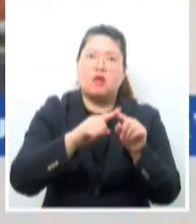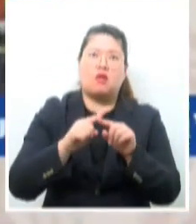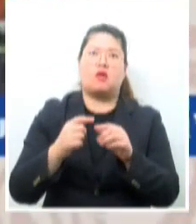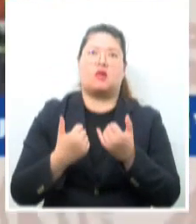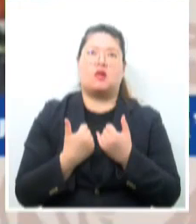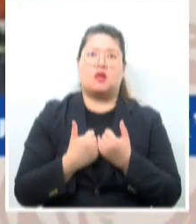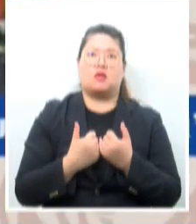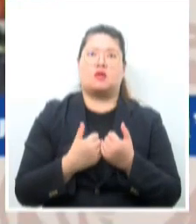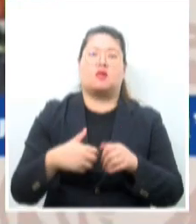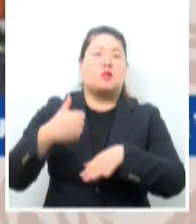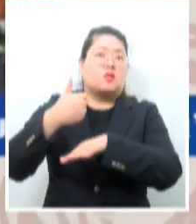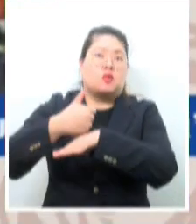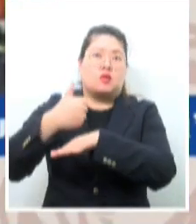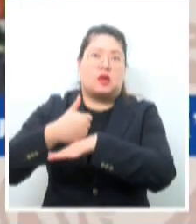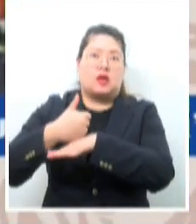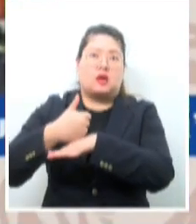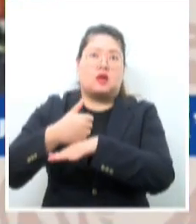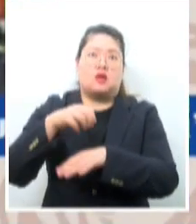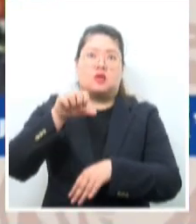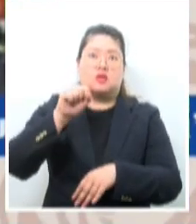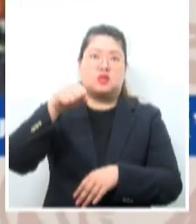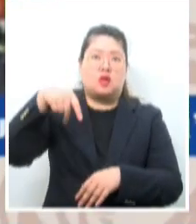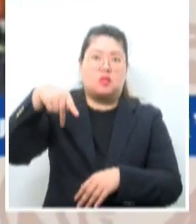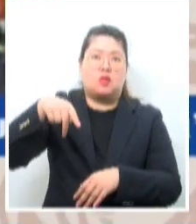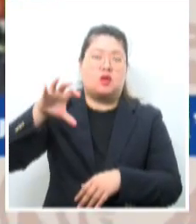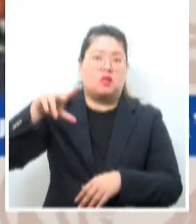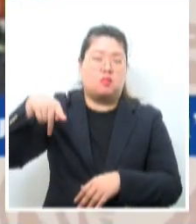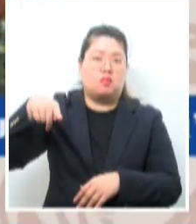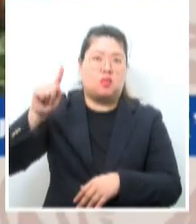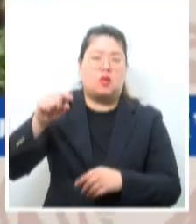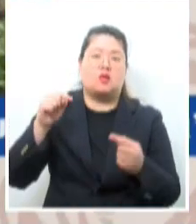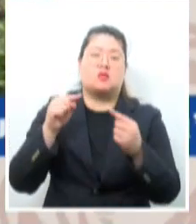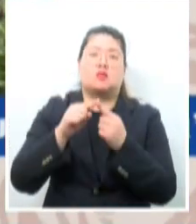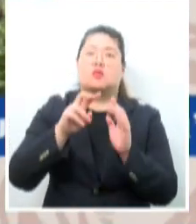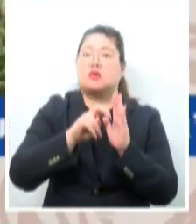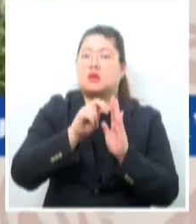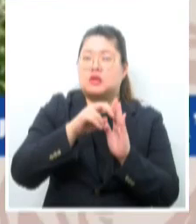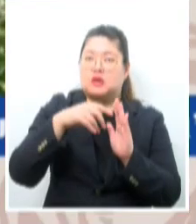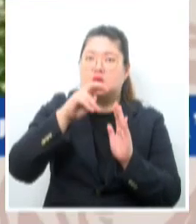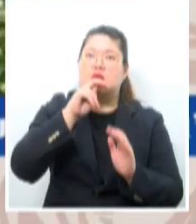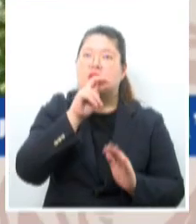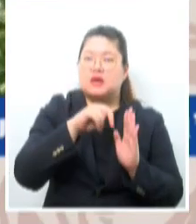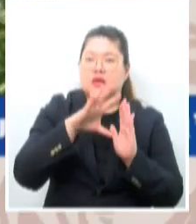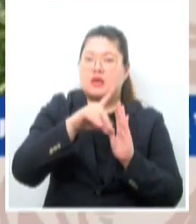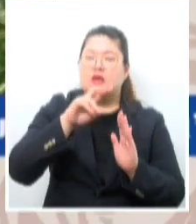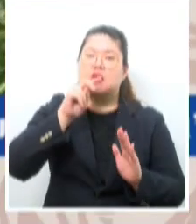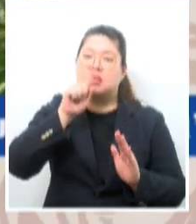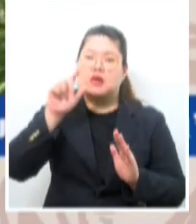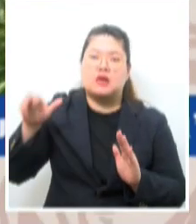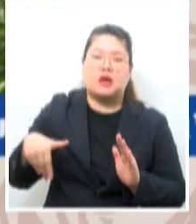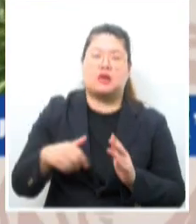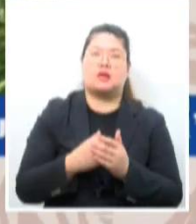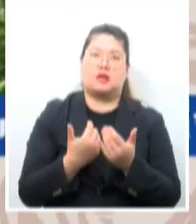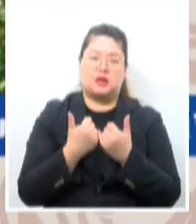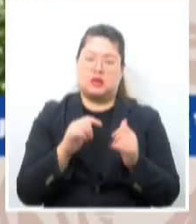พมมาผู้อำนวยการสำนักงานเขตพื้นที่การศึกษาประถมศึกษาน่านเขต2ได้น้อมนำแนวพระราชดำริโดยการส่งเส